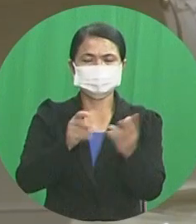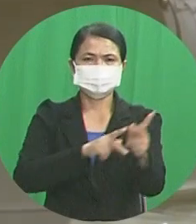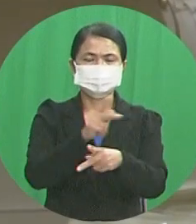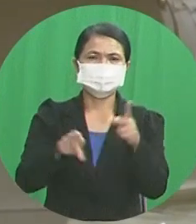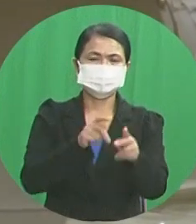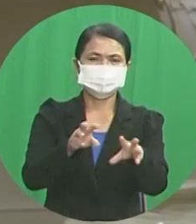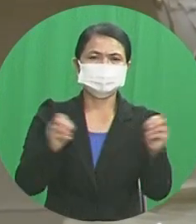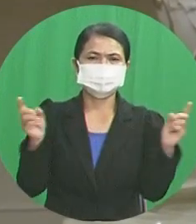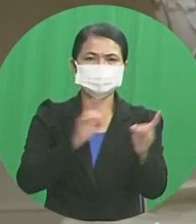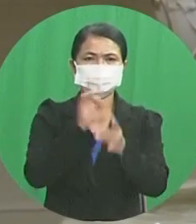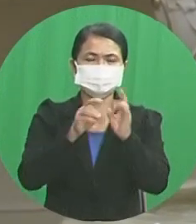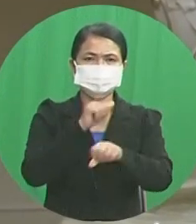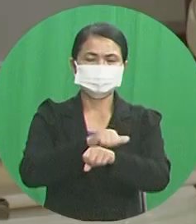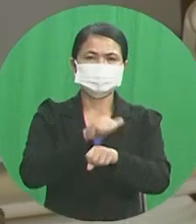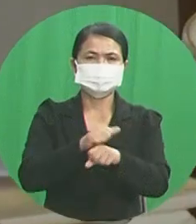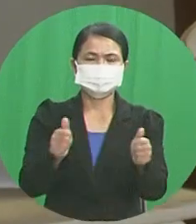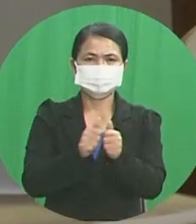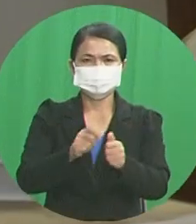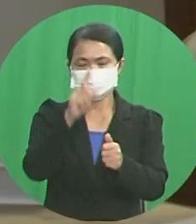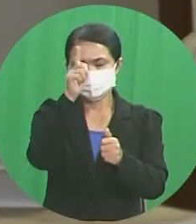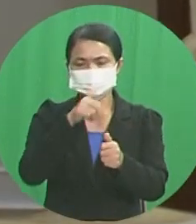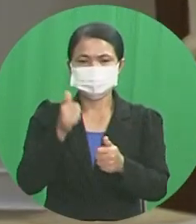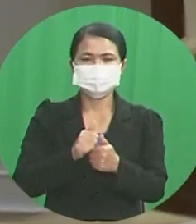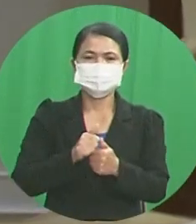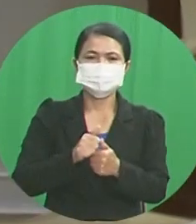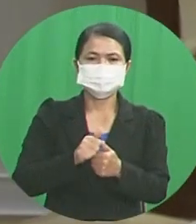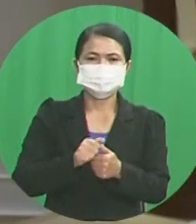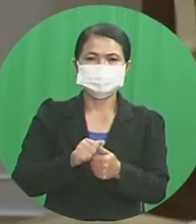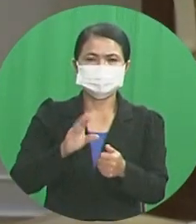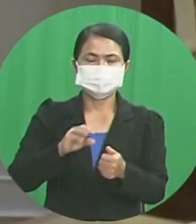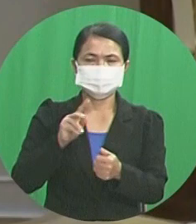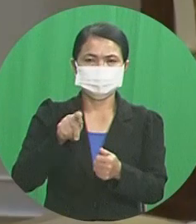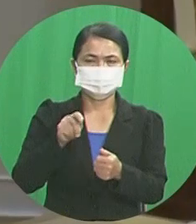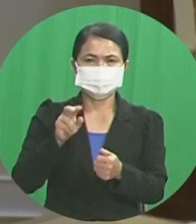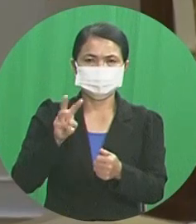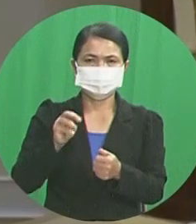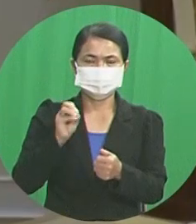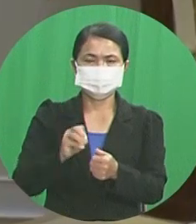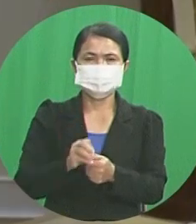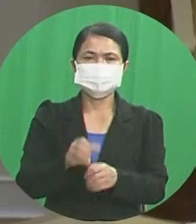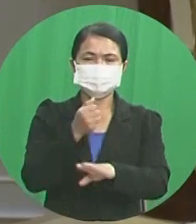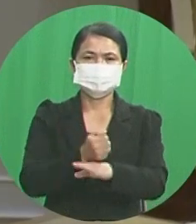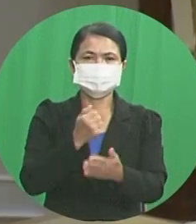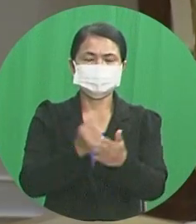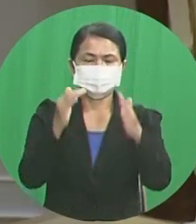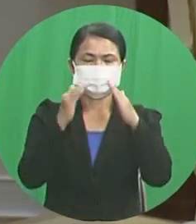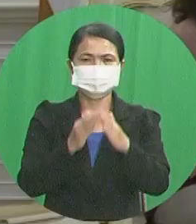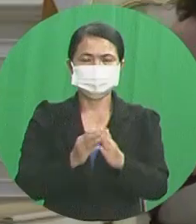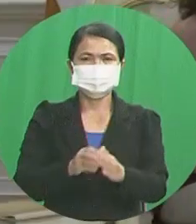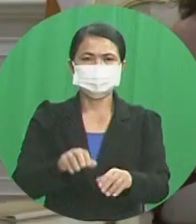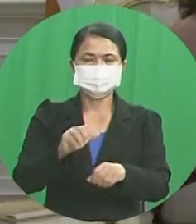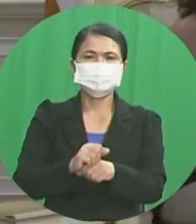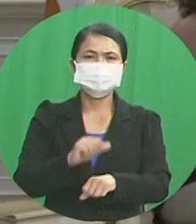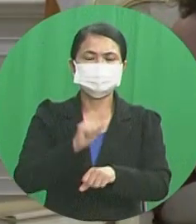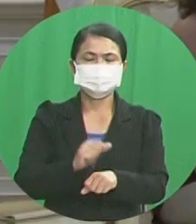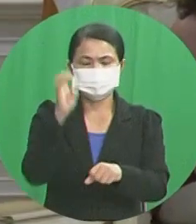បានទទួលជួបពិភាក្សាការងារជាមួយលោកជំទាវខាមែនម៉ូរ៉េណូឯកអគ្គរដ្ឋទូតនៃសហភាពអឺរ៉ុបប្រចាំ